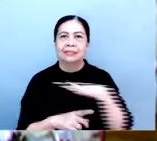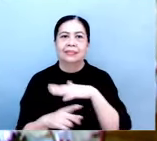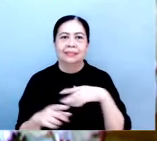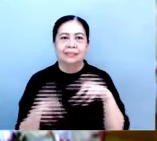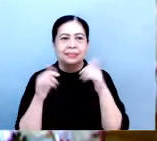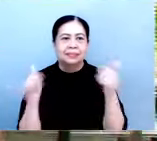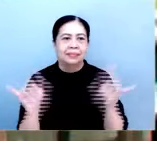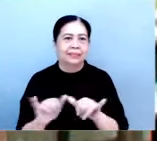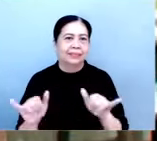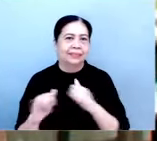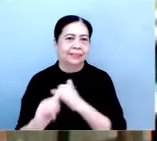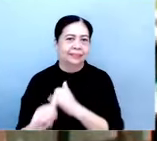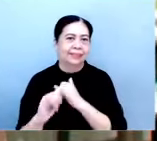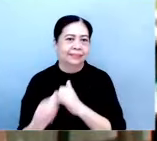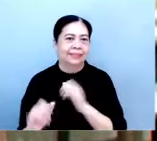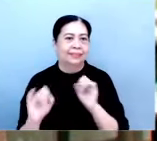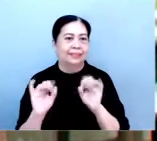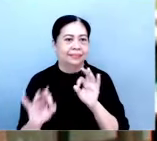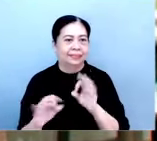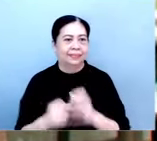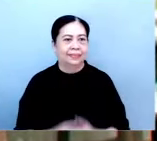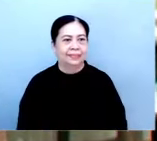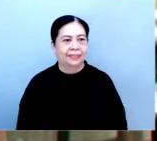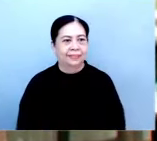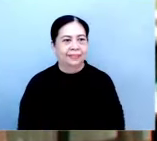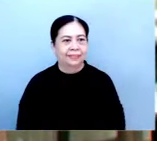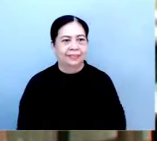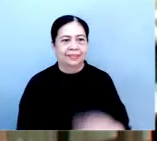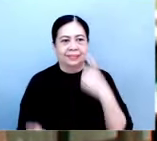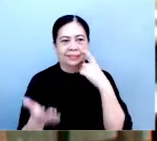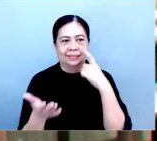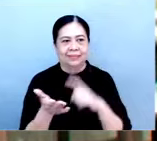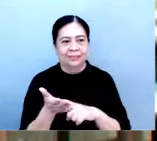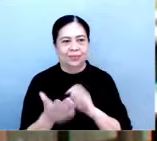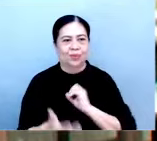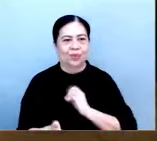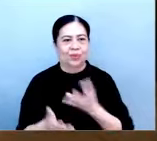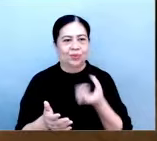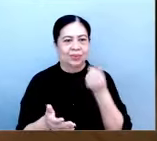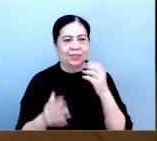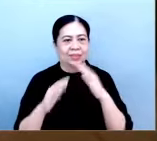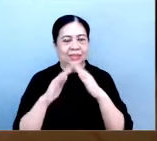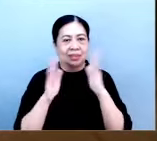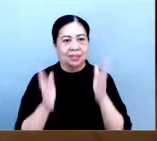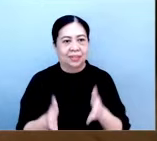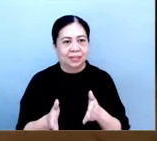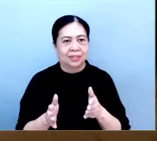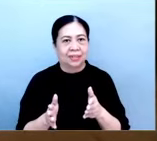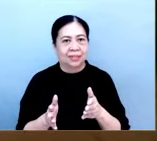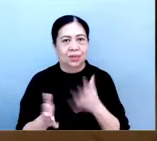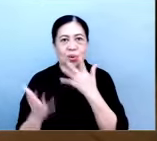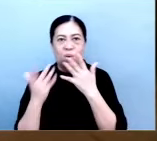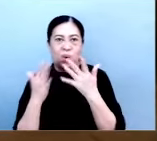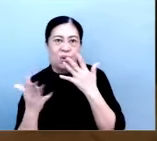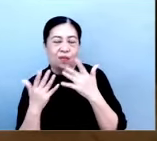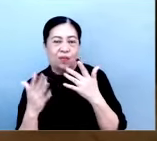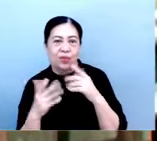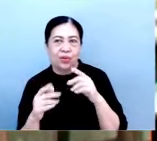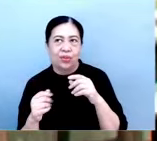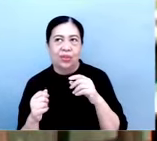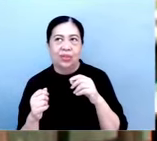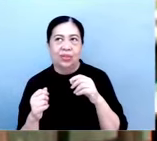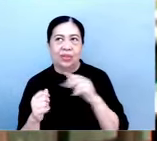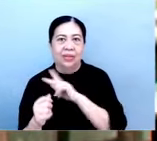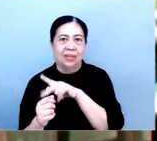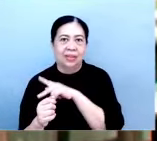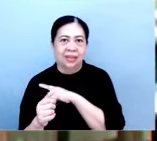siguro tayo na kapag yung ano, napansin ko lang, pag may ari ng bahay ay makulay yung personality niya, usually yung